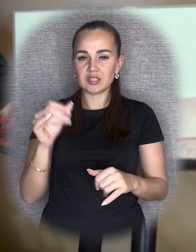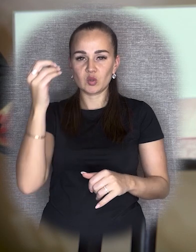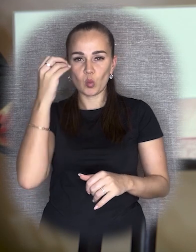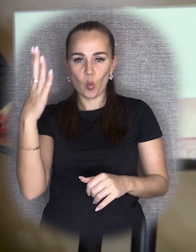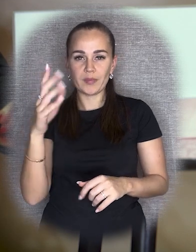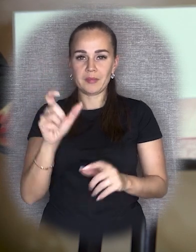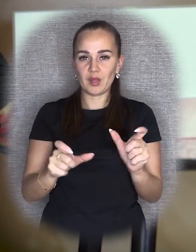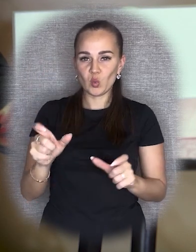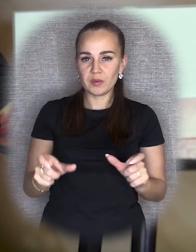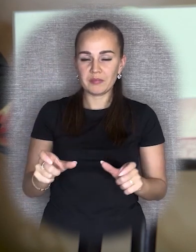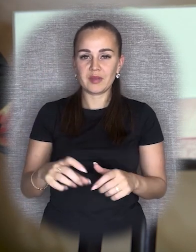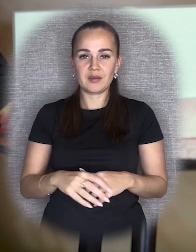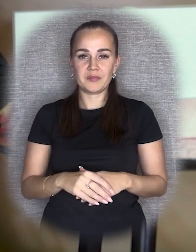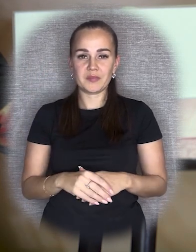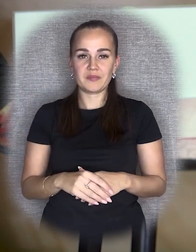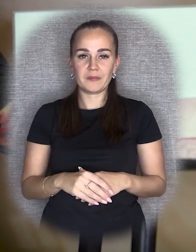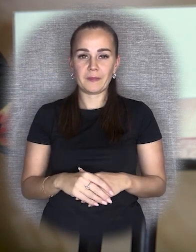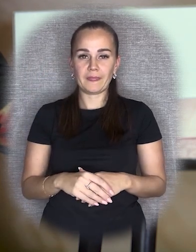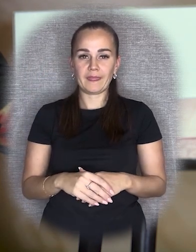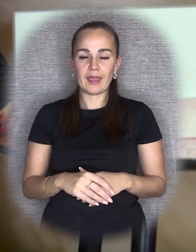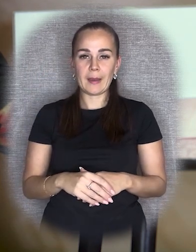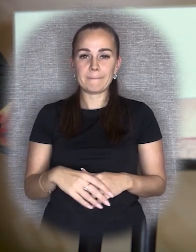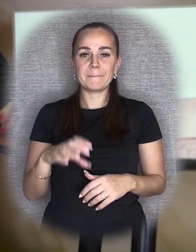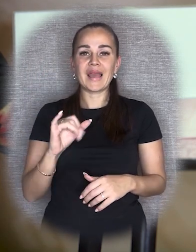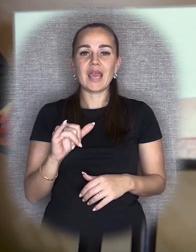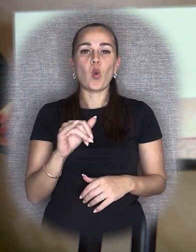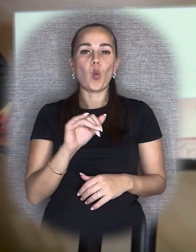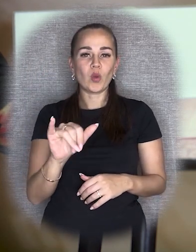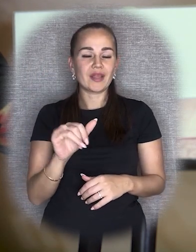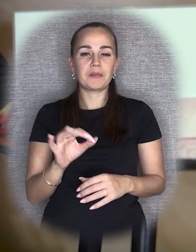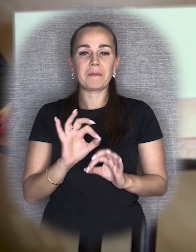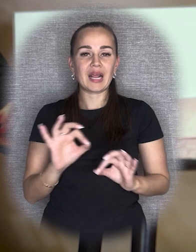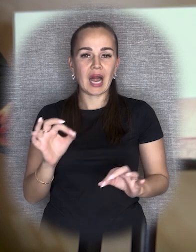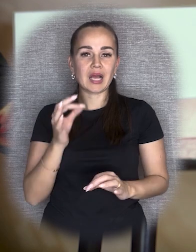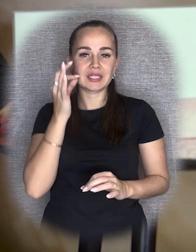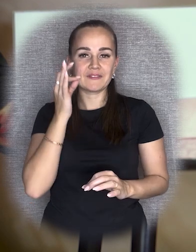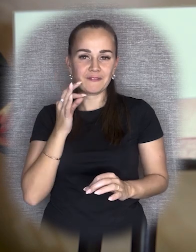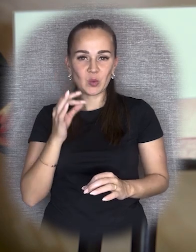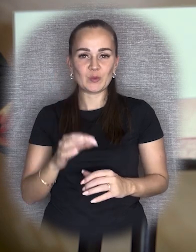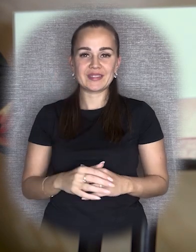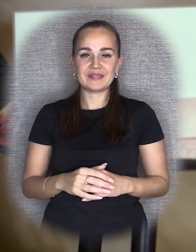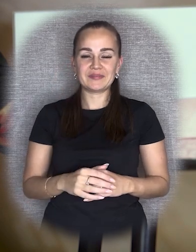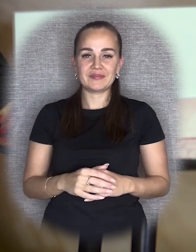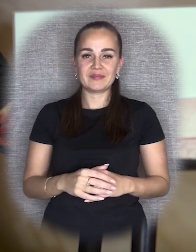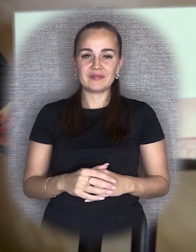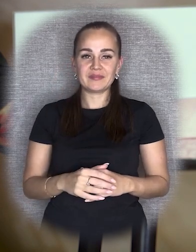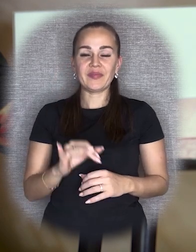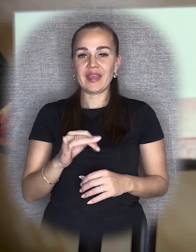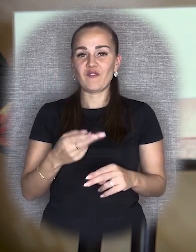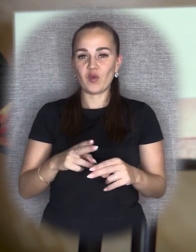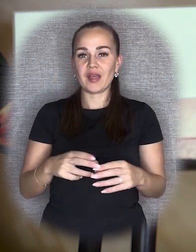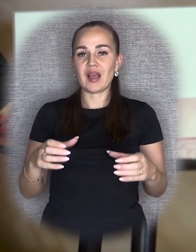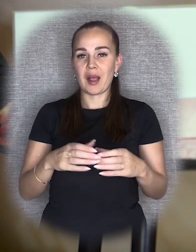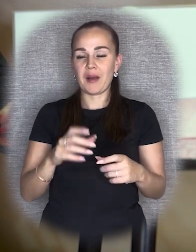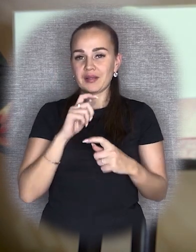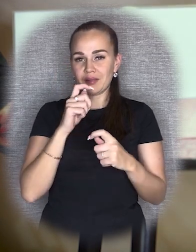и обязательных людей с хорошим вкусом. И вот эта вот сплоченность именно нашей команды, она позволила добиться